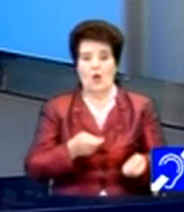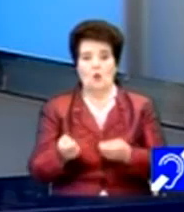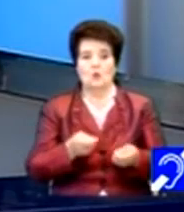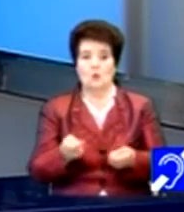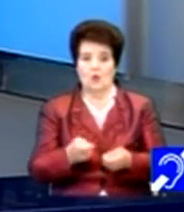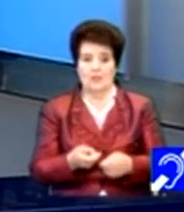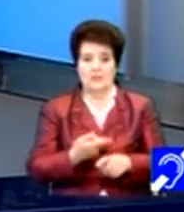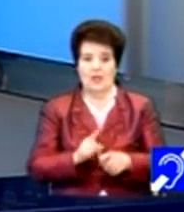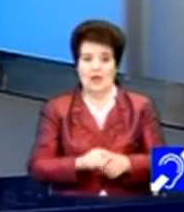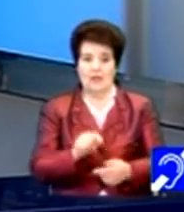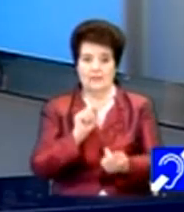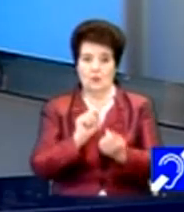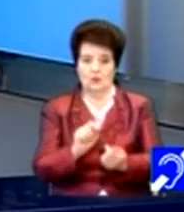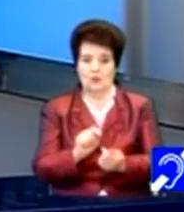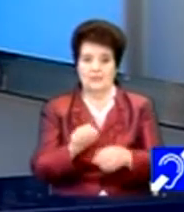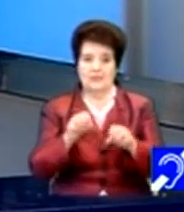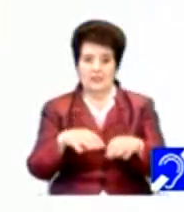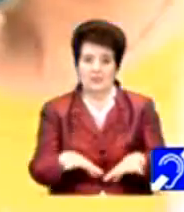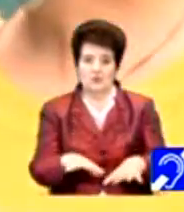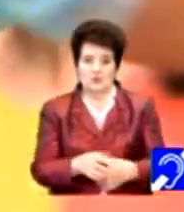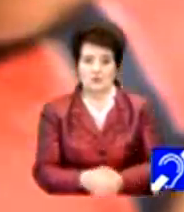autoritățile care se contrazic în decizii.